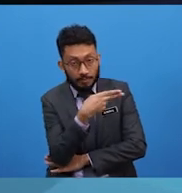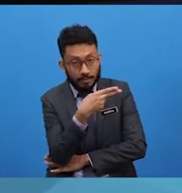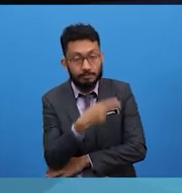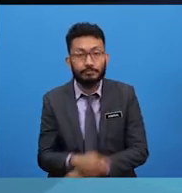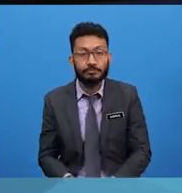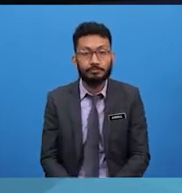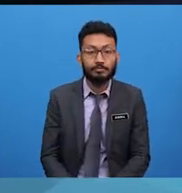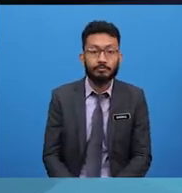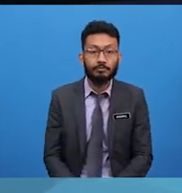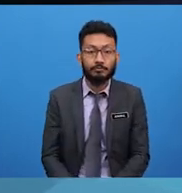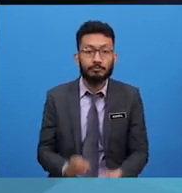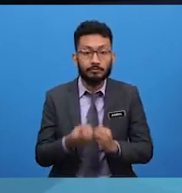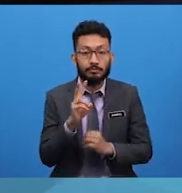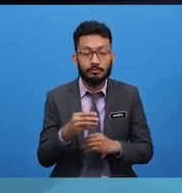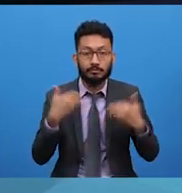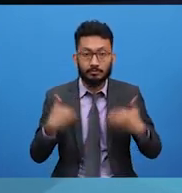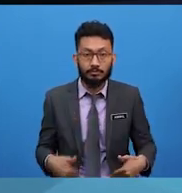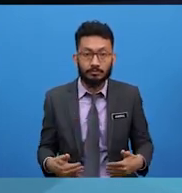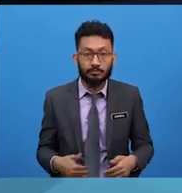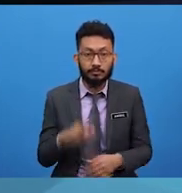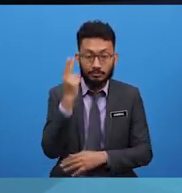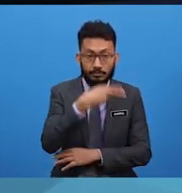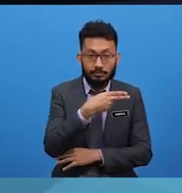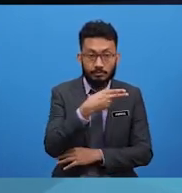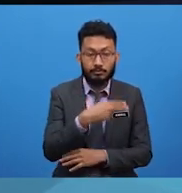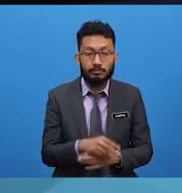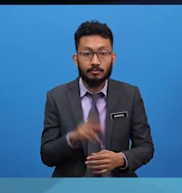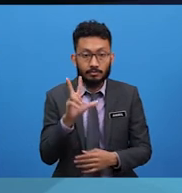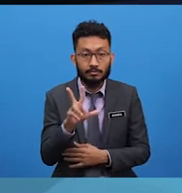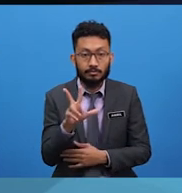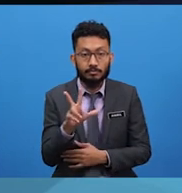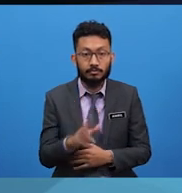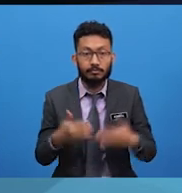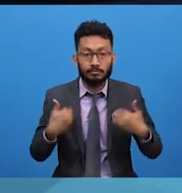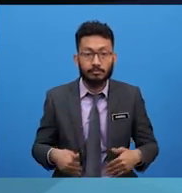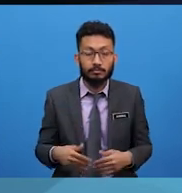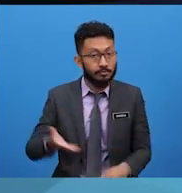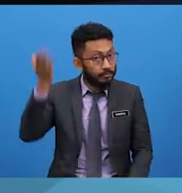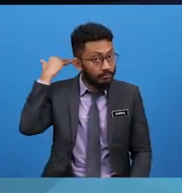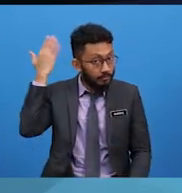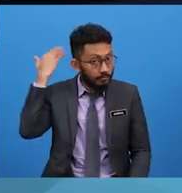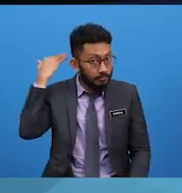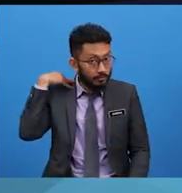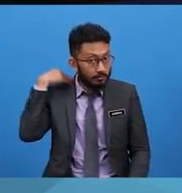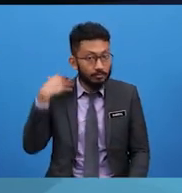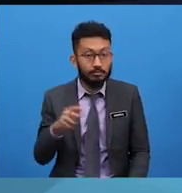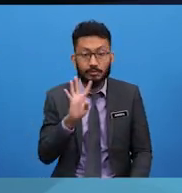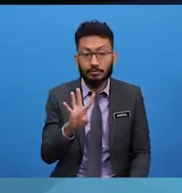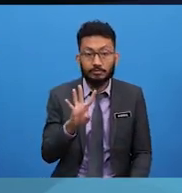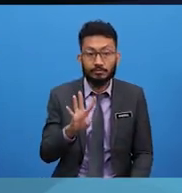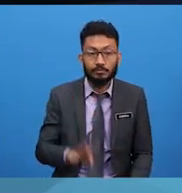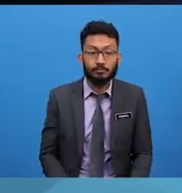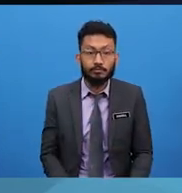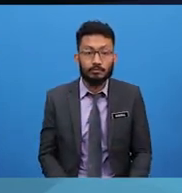bahagian badan hadapan. Ketiga, bahagian badan belakang. Keempat, bahagian